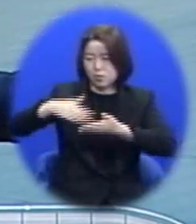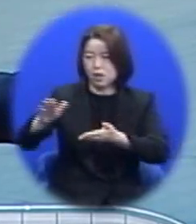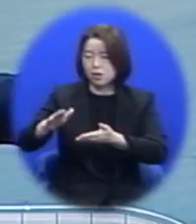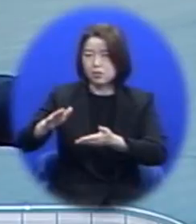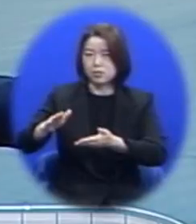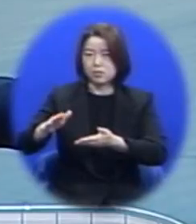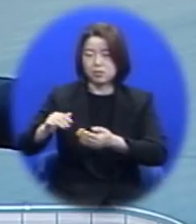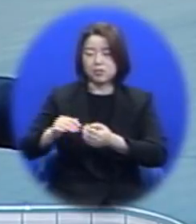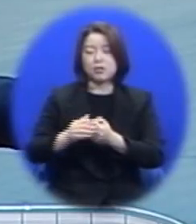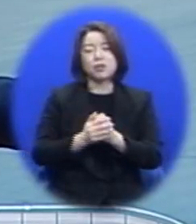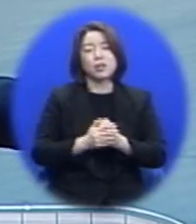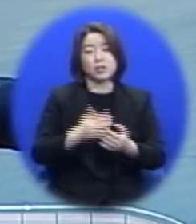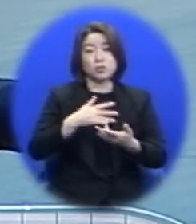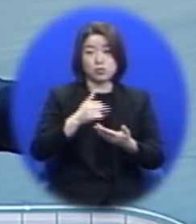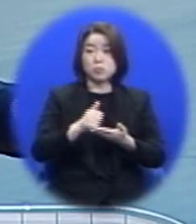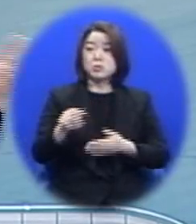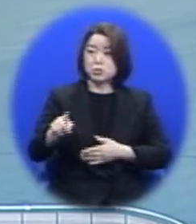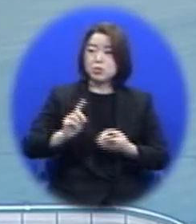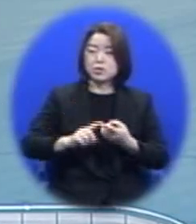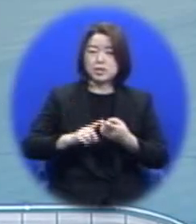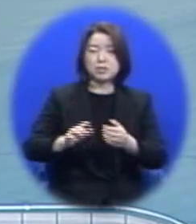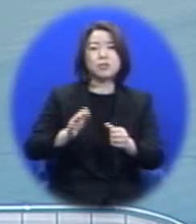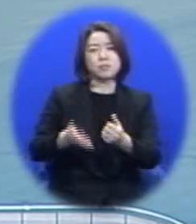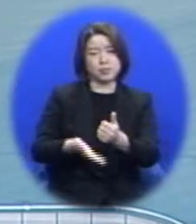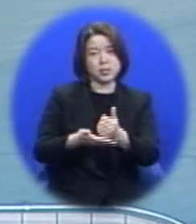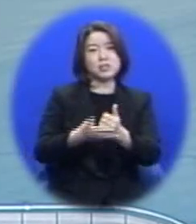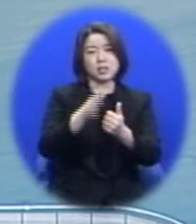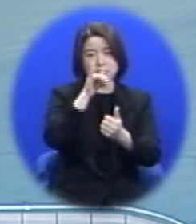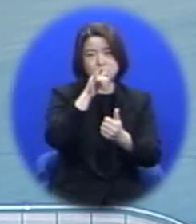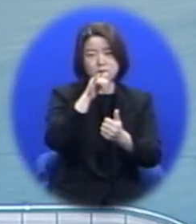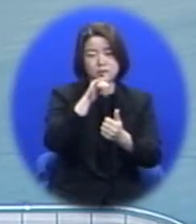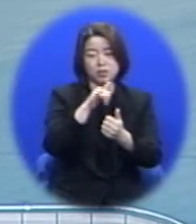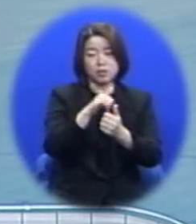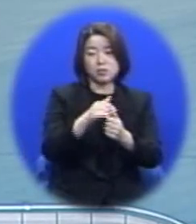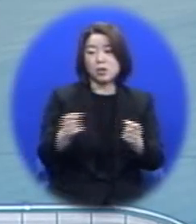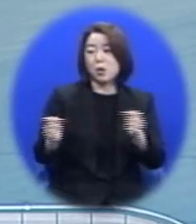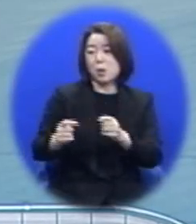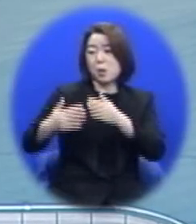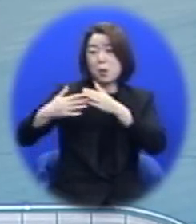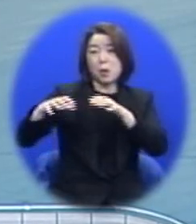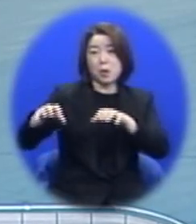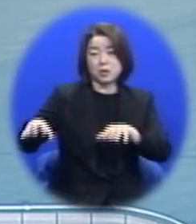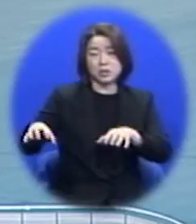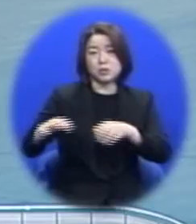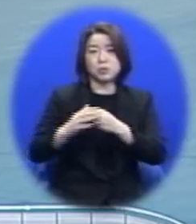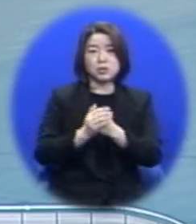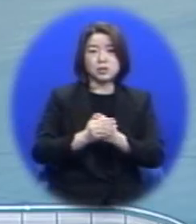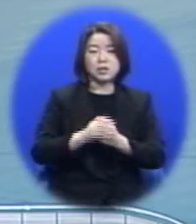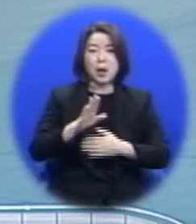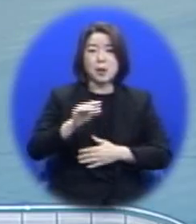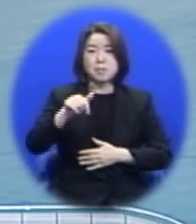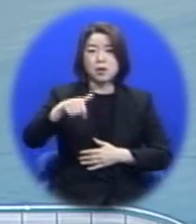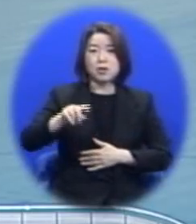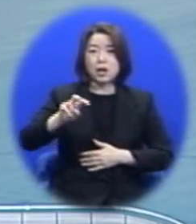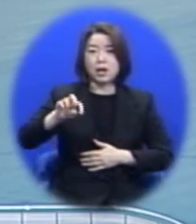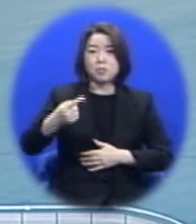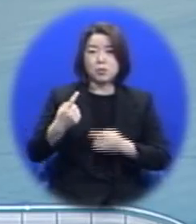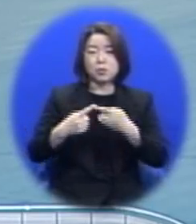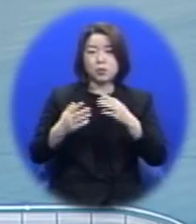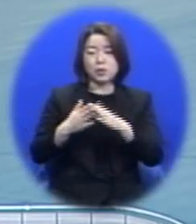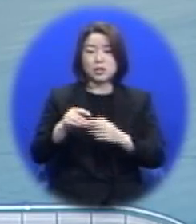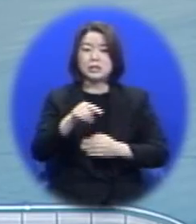주님이 칭찬하셨어요. 그런데 바로 이웃인 버가모 교회는 이 니골라당을 그냥 용납해 준